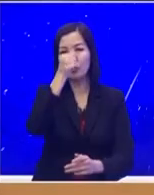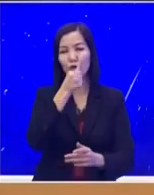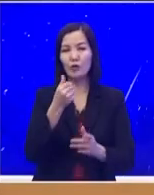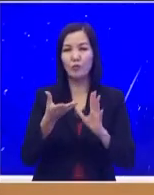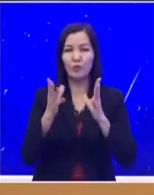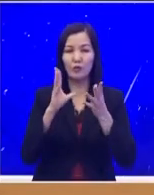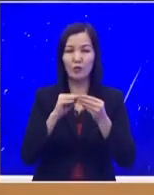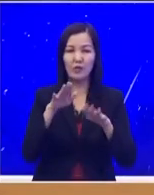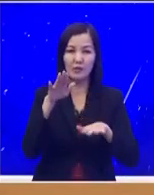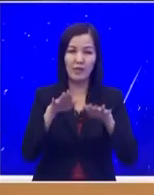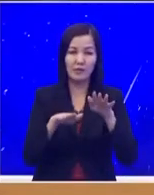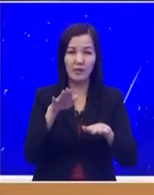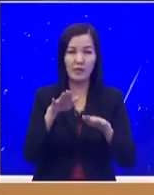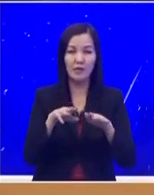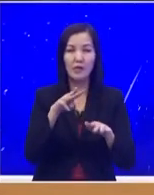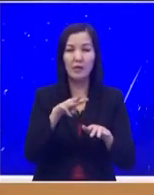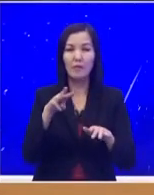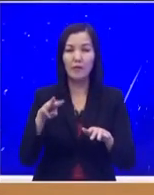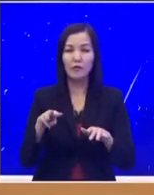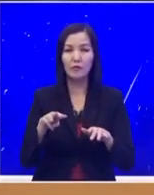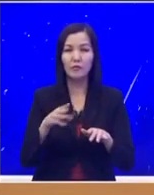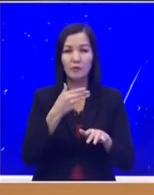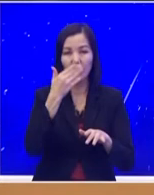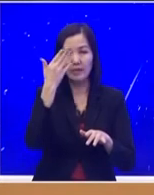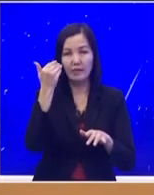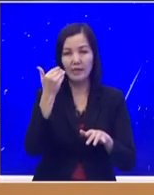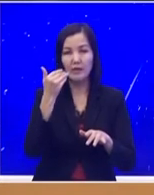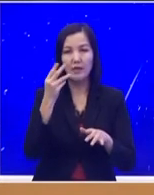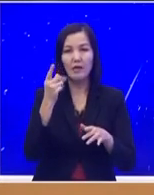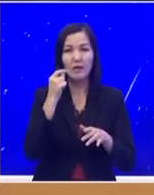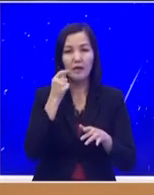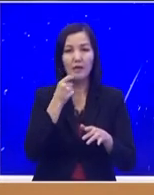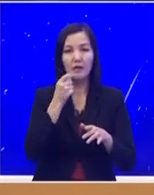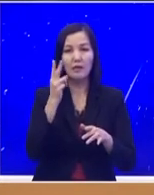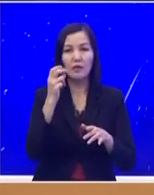қарағанда бізде маусым айы, шілде айларында қанттың бағасы